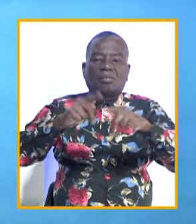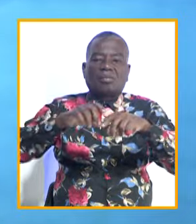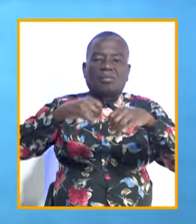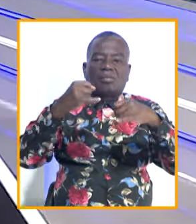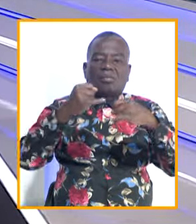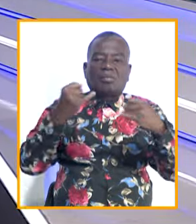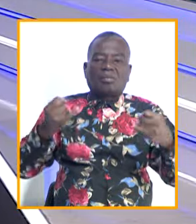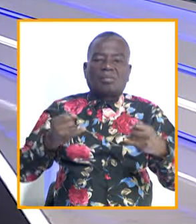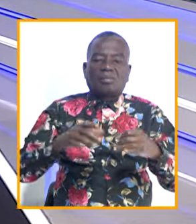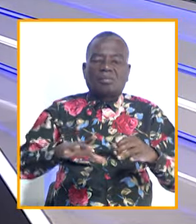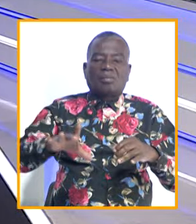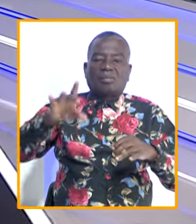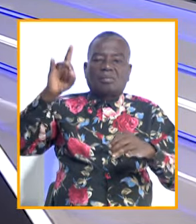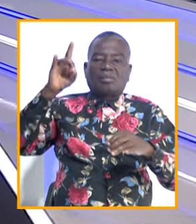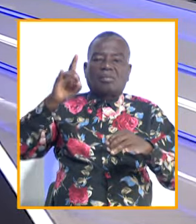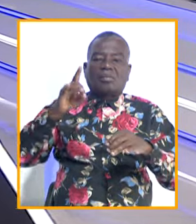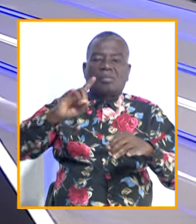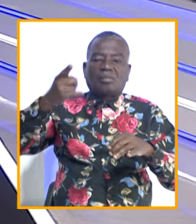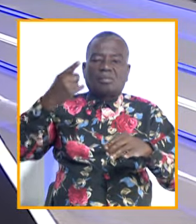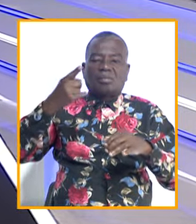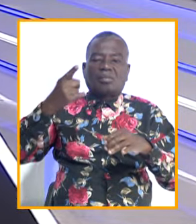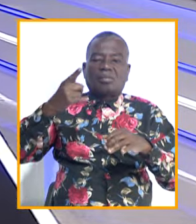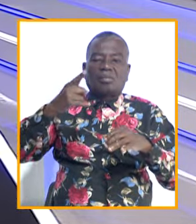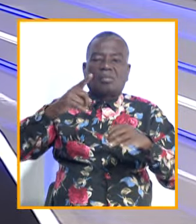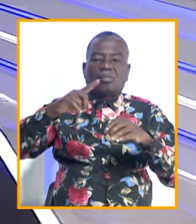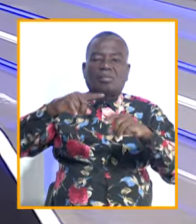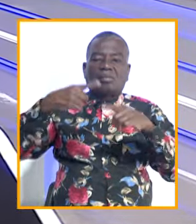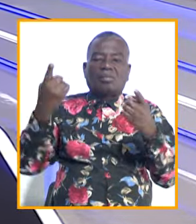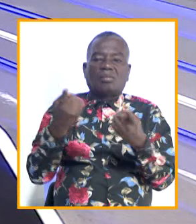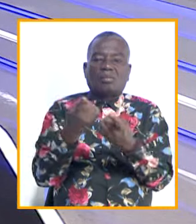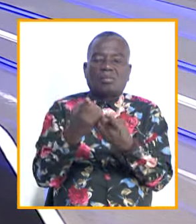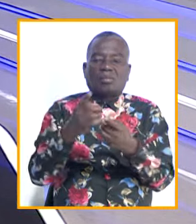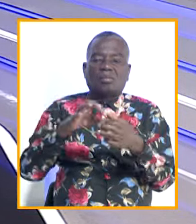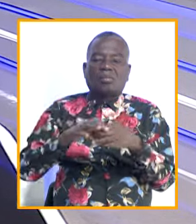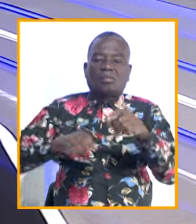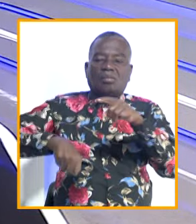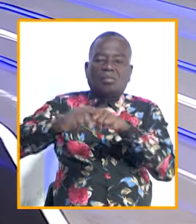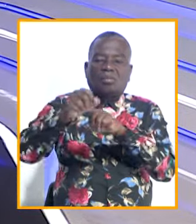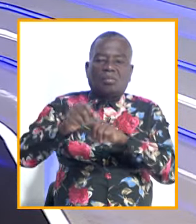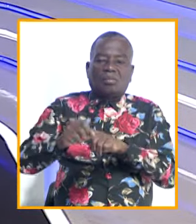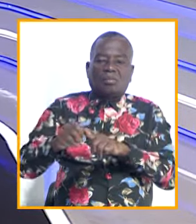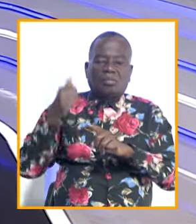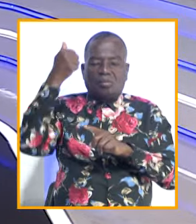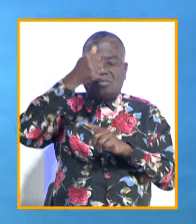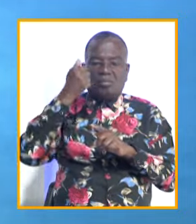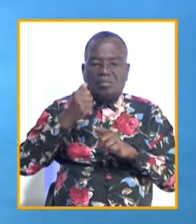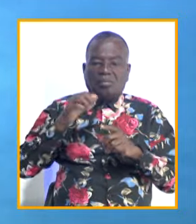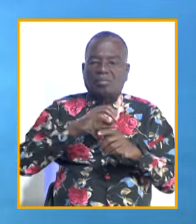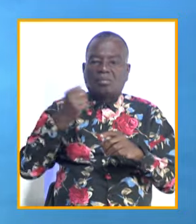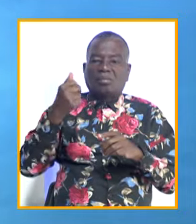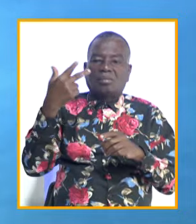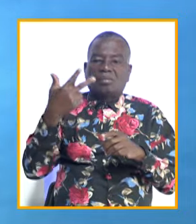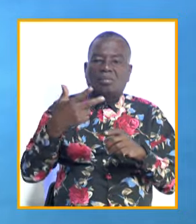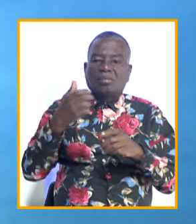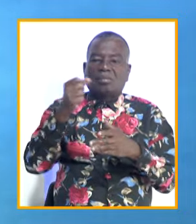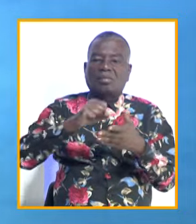Gagnois de retrouver, pourquoi pas, la première division de Côte d'Ivoire. Le Sporting a disputé donc 13 saisons consécutives donc en Ligue 1 avant